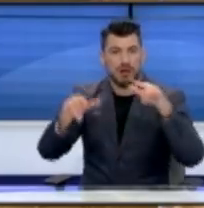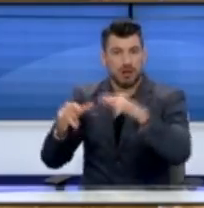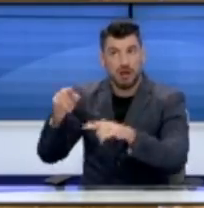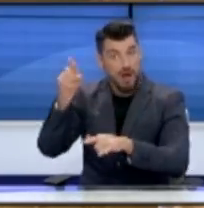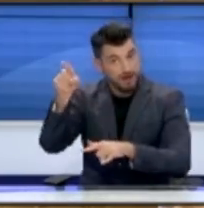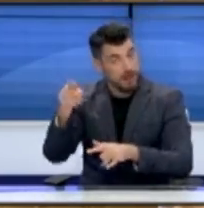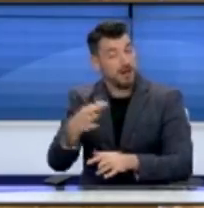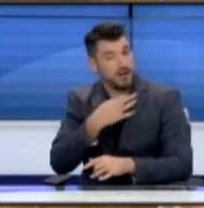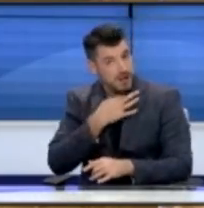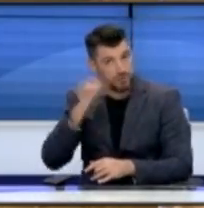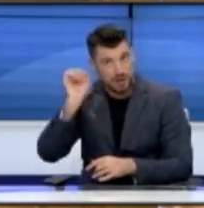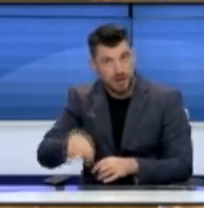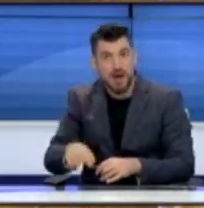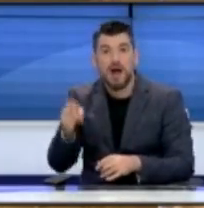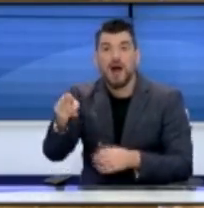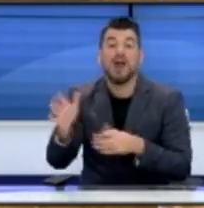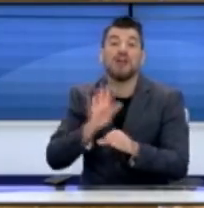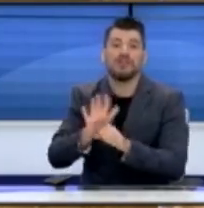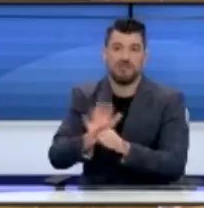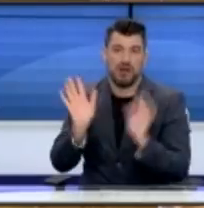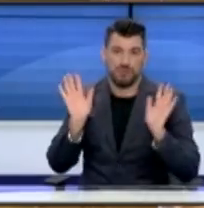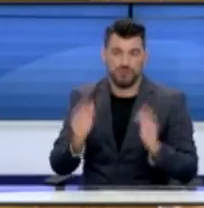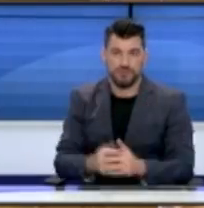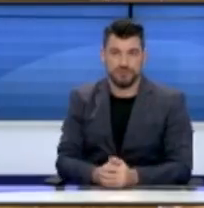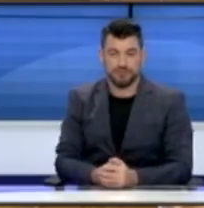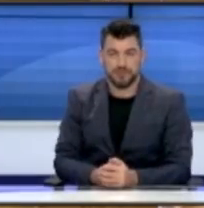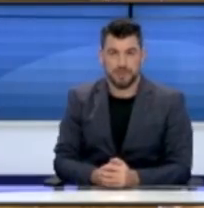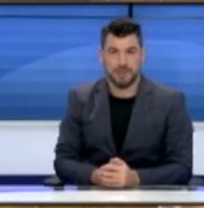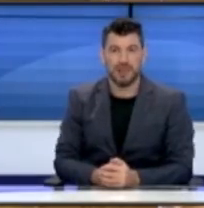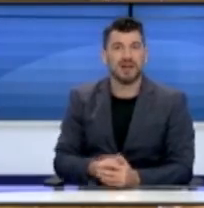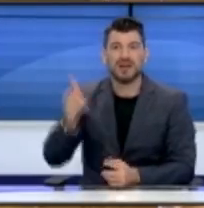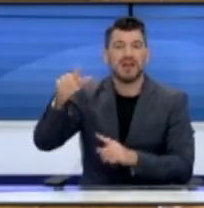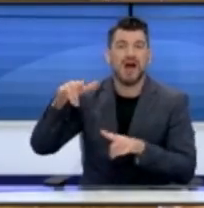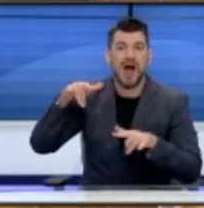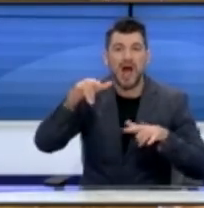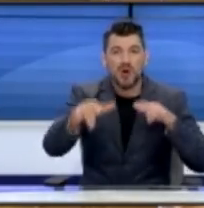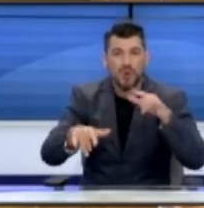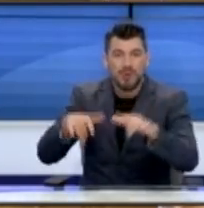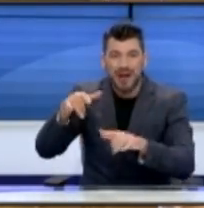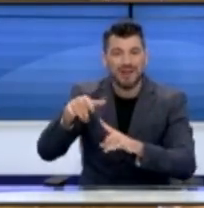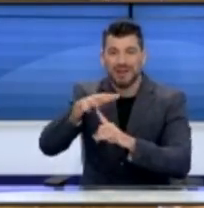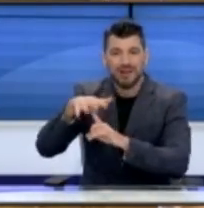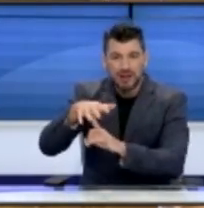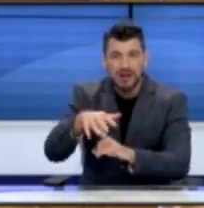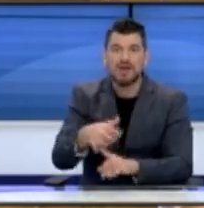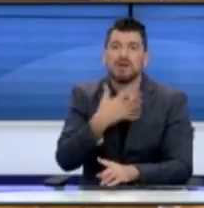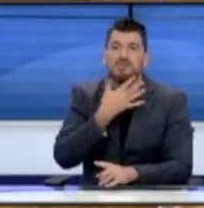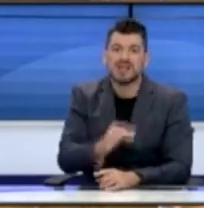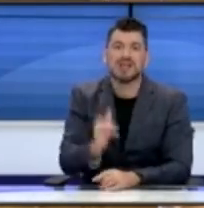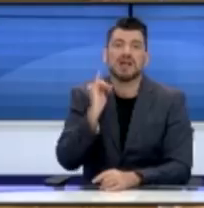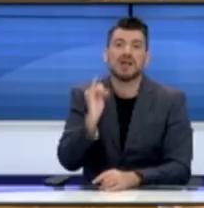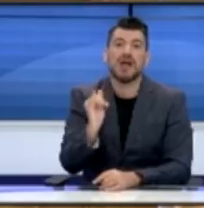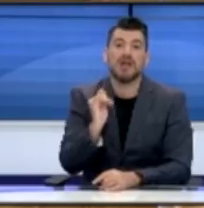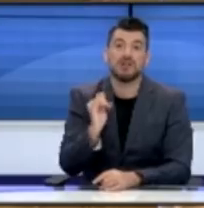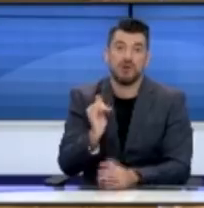δεν αποτελούν το κύριο μέσο. Αυτά κυρίως επιβραδύνουν, καθυστερούν την εξέλιξη. Οι